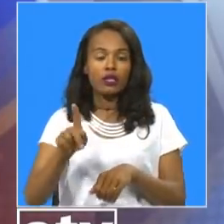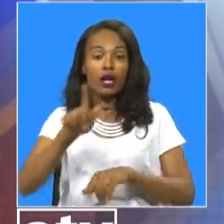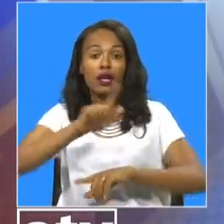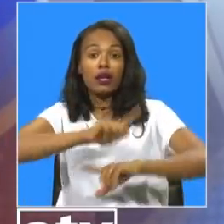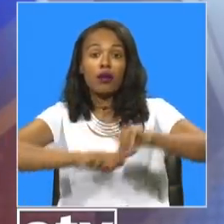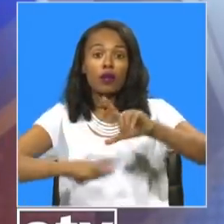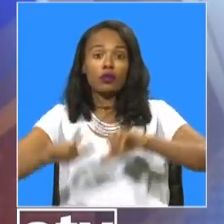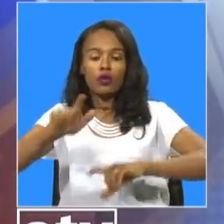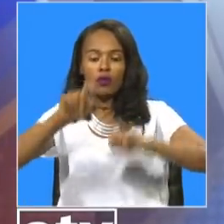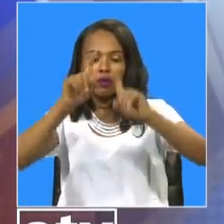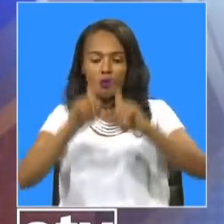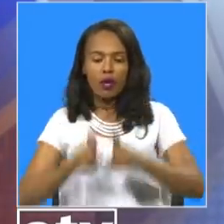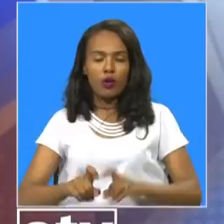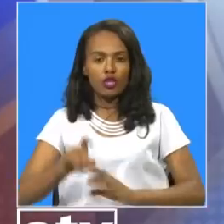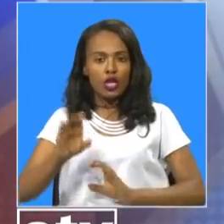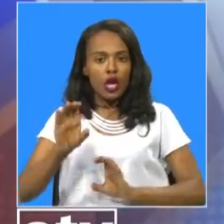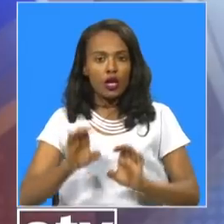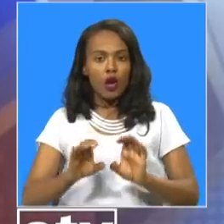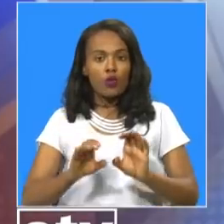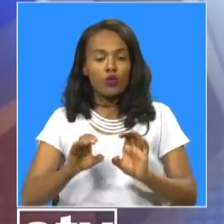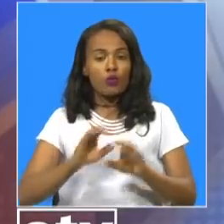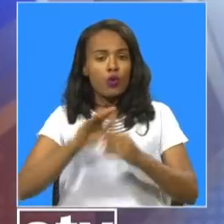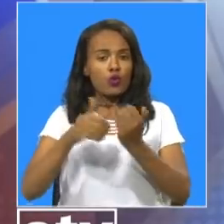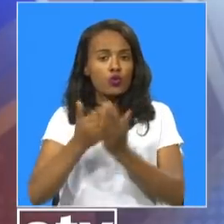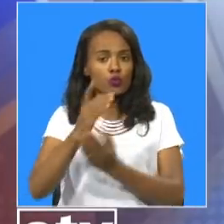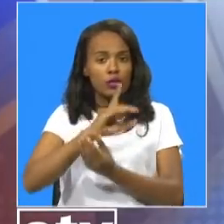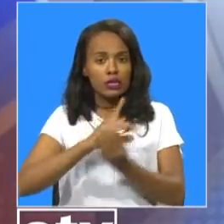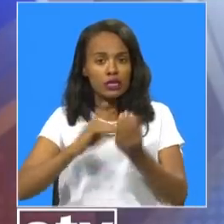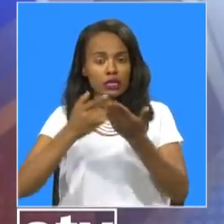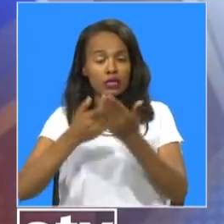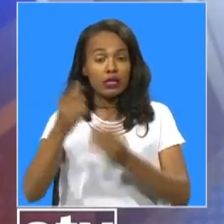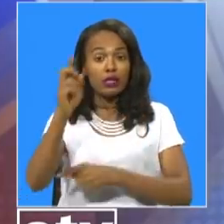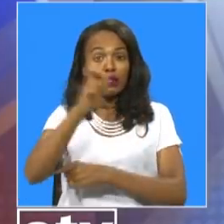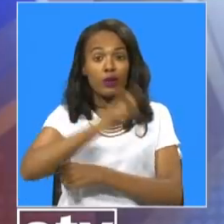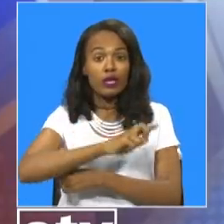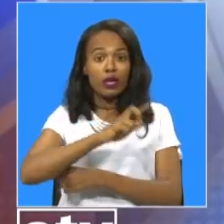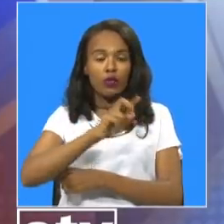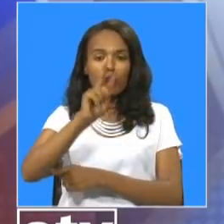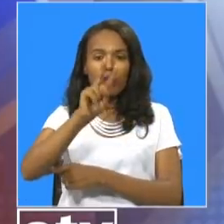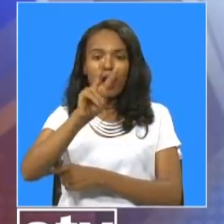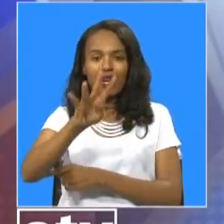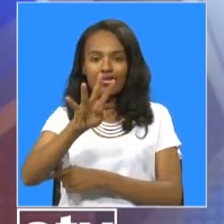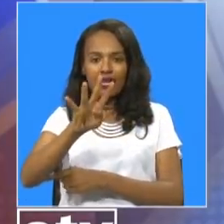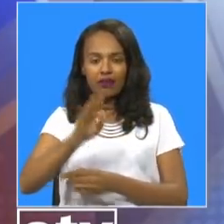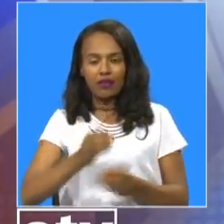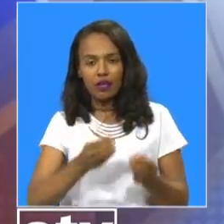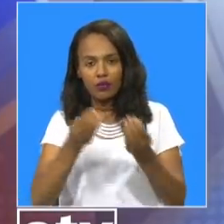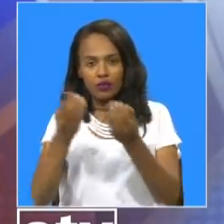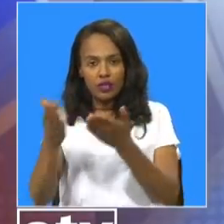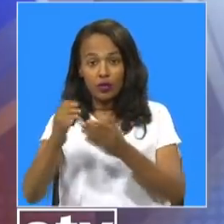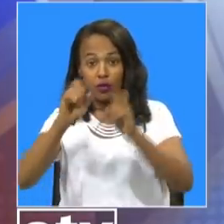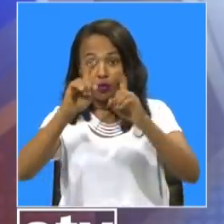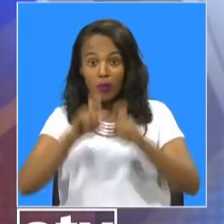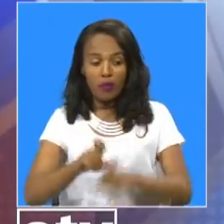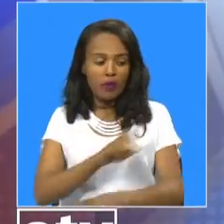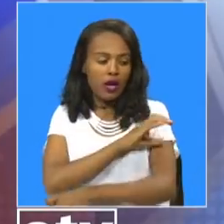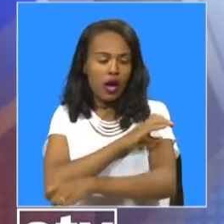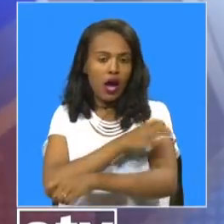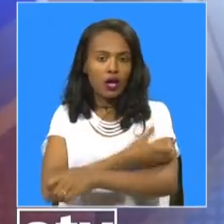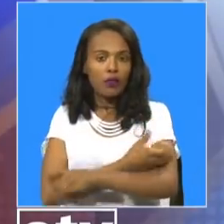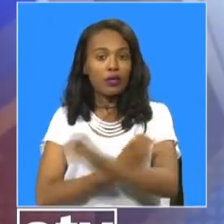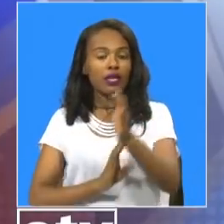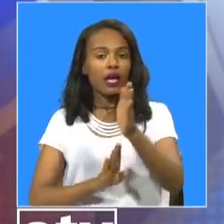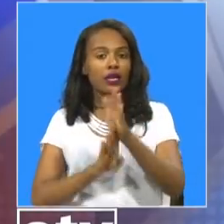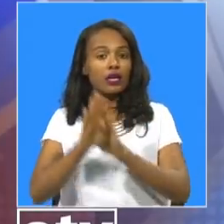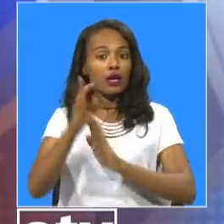ላብራቶሪዎች ምርመራዎችን ያካሄዳሉ። በሁሉም ክልል እንግዲህ በየቀኑ በ24 ሰዓት የምንሰጠው የመመርመር አቅማችን